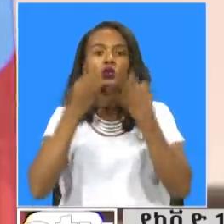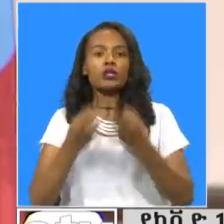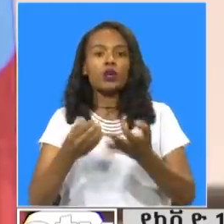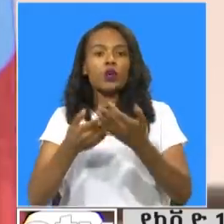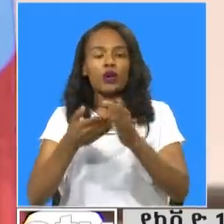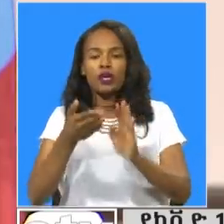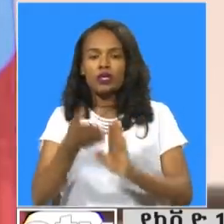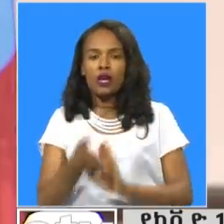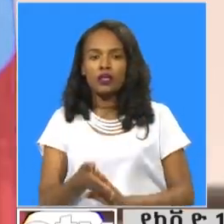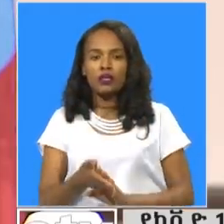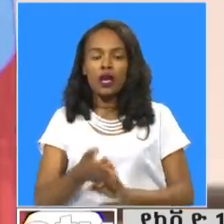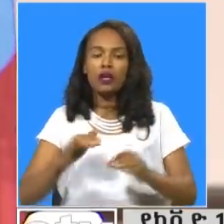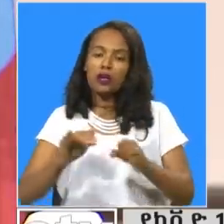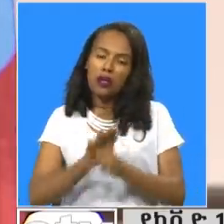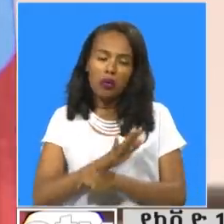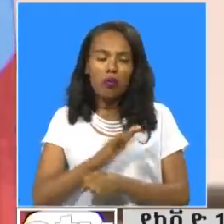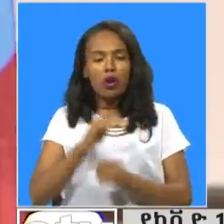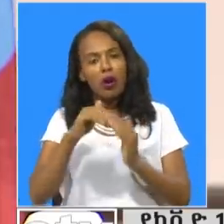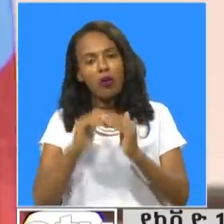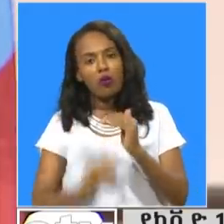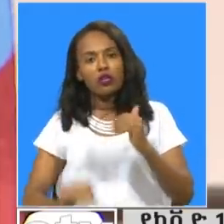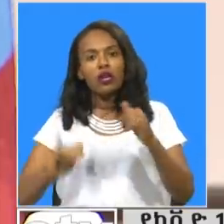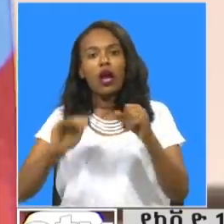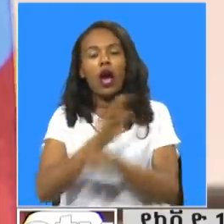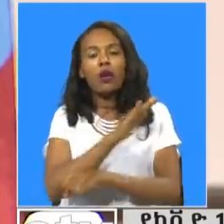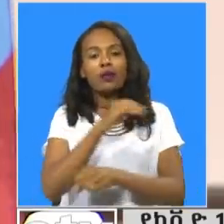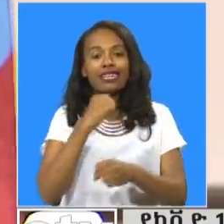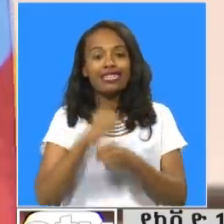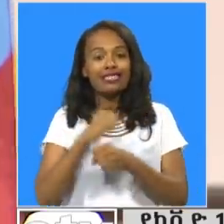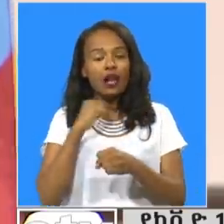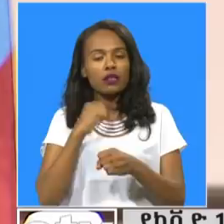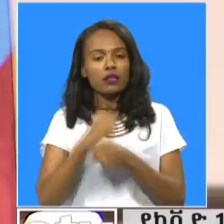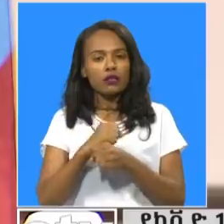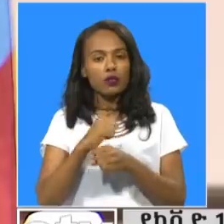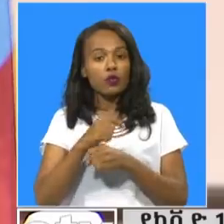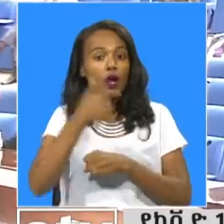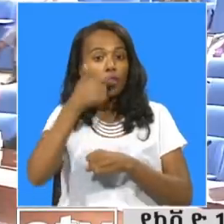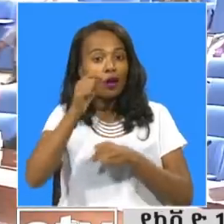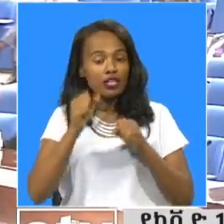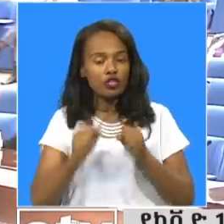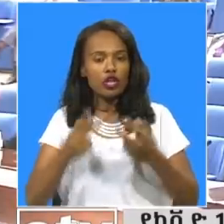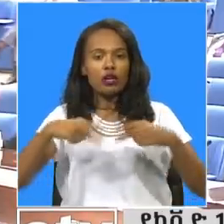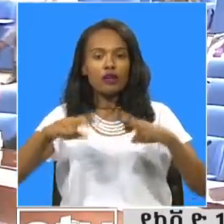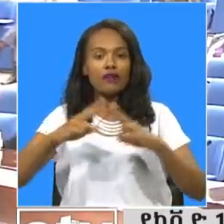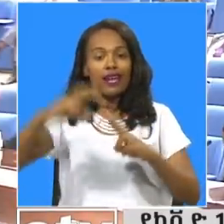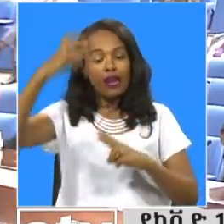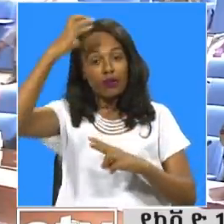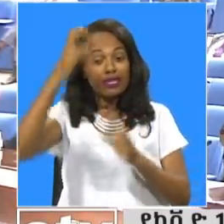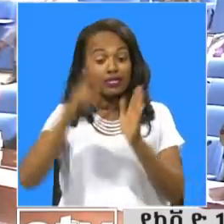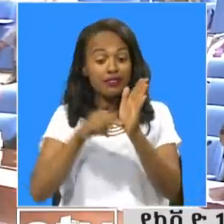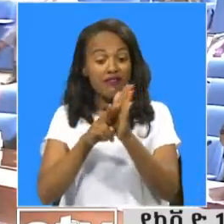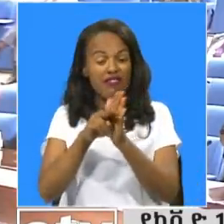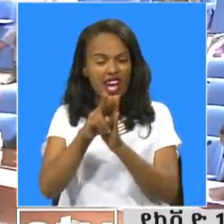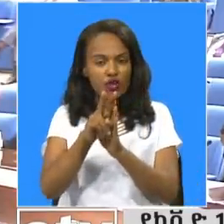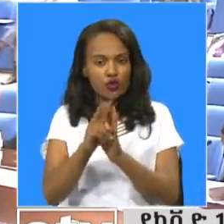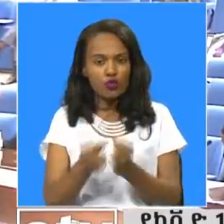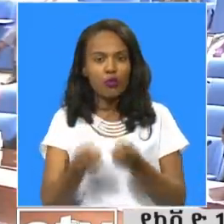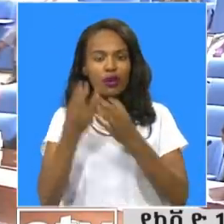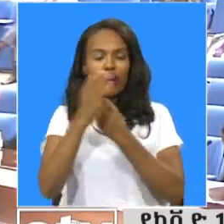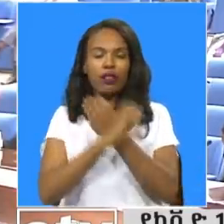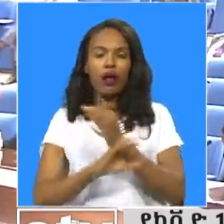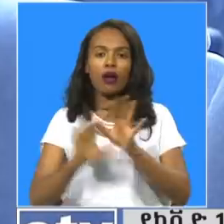ከዚህ አንፃር ከሞላ ጎደል አመርቂ ስራ ተሰርቷል ማለት ይቻላል። የፌደራል መንግስት ቫይረሱ በበርካታ